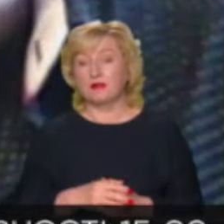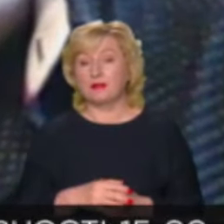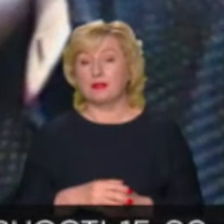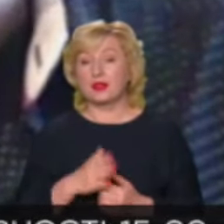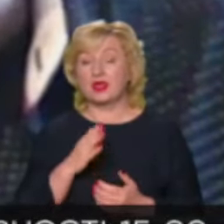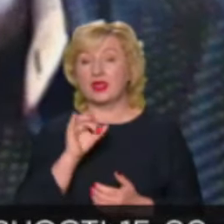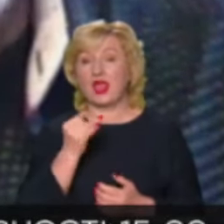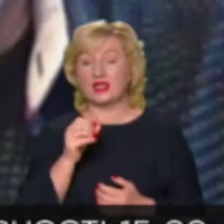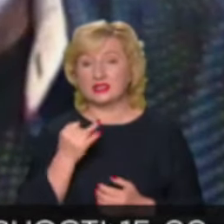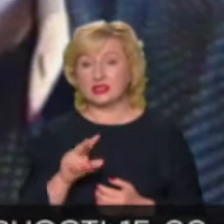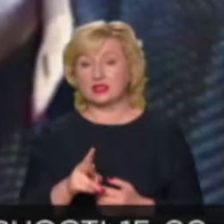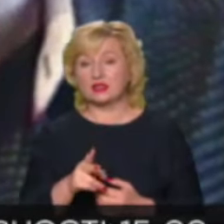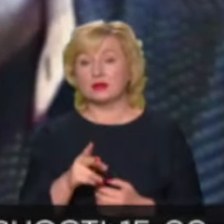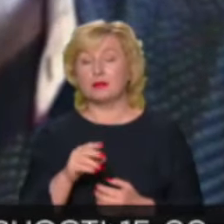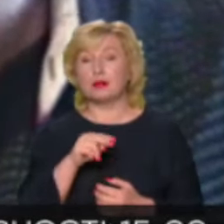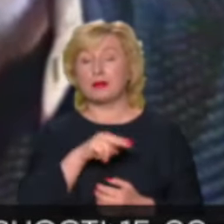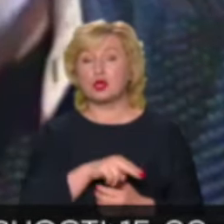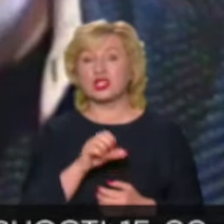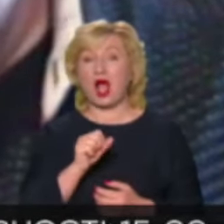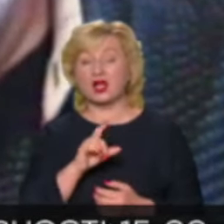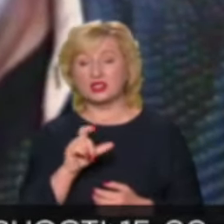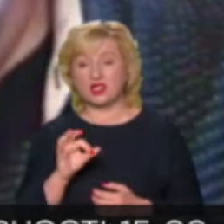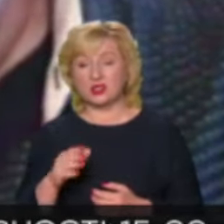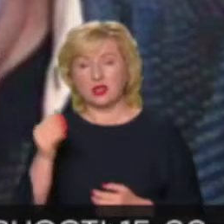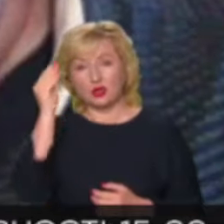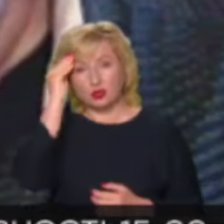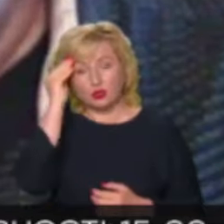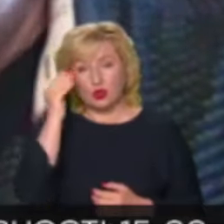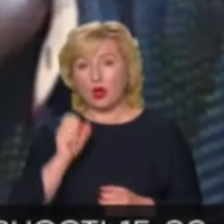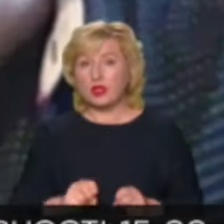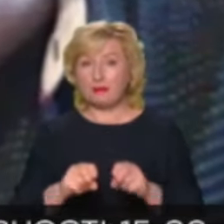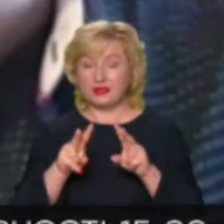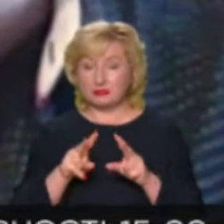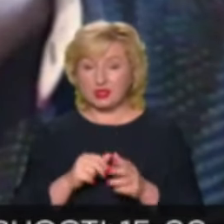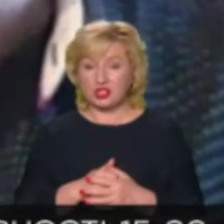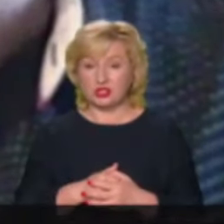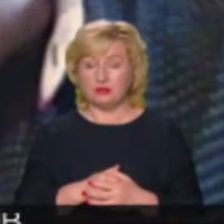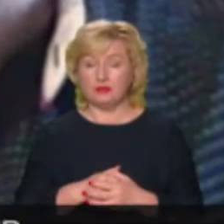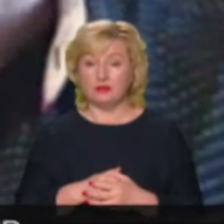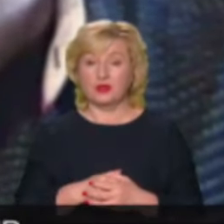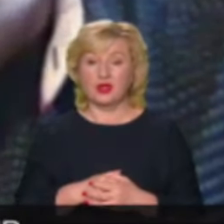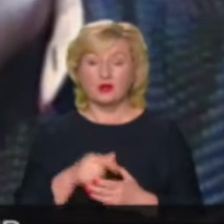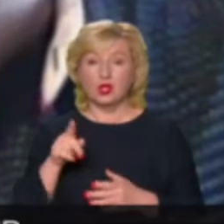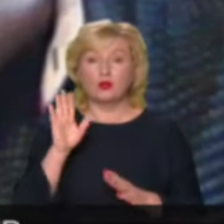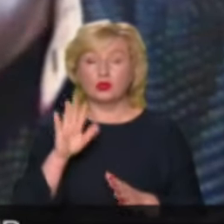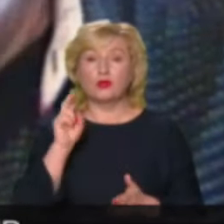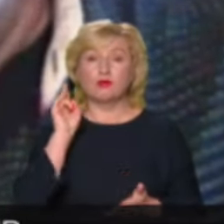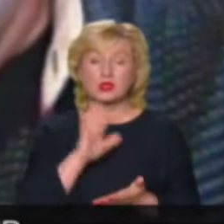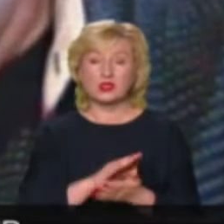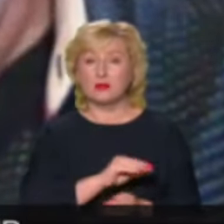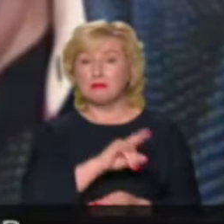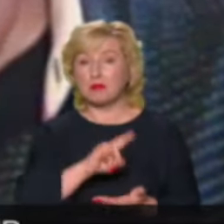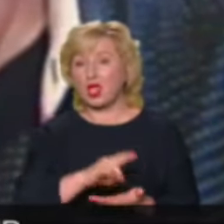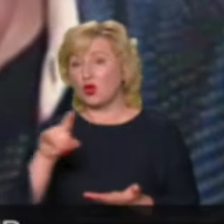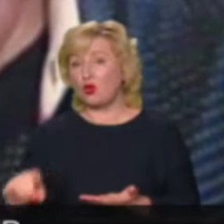Єськ і Приморськ-Ахтарськ, на їх думку, вже став для них небезпечним. І вони будуть постійно мігрувати, вони будуть